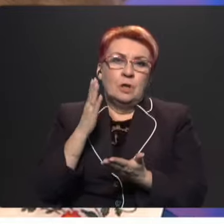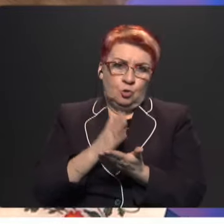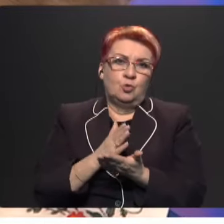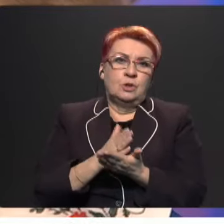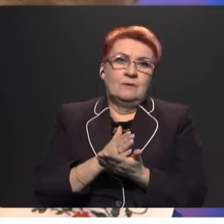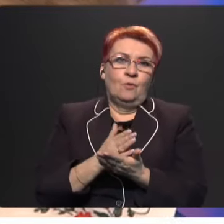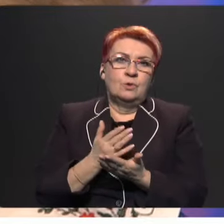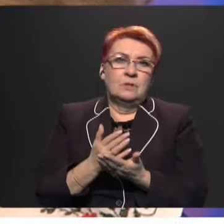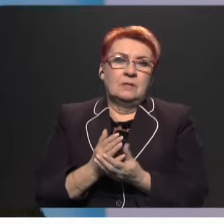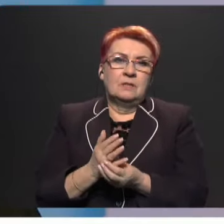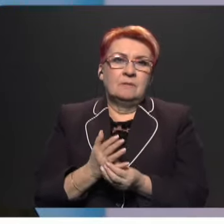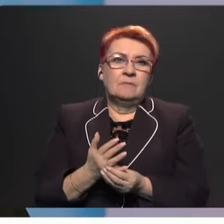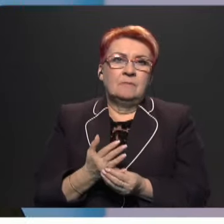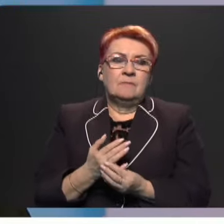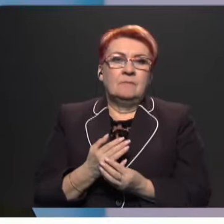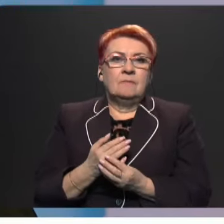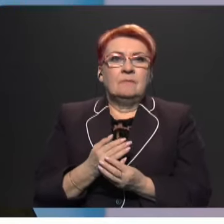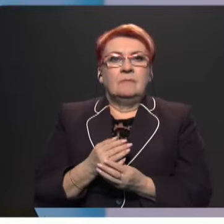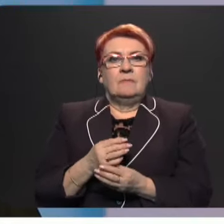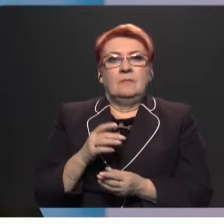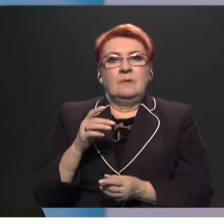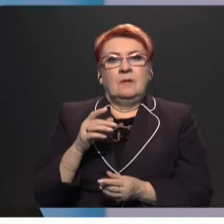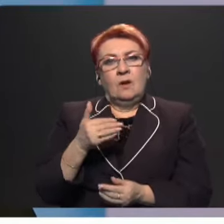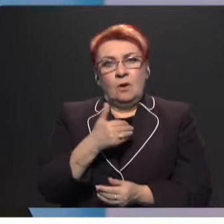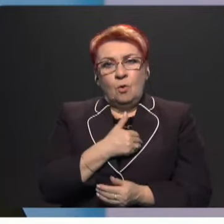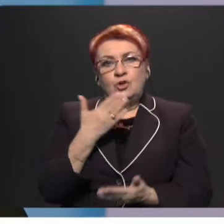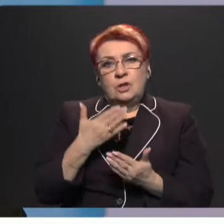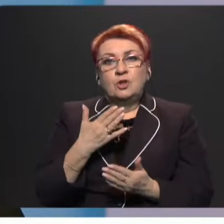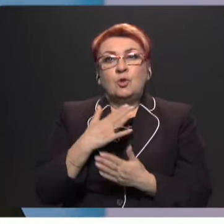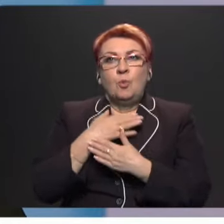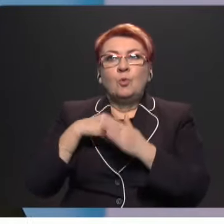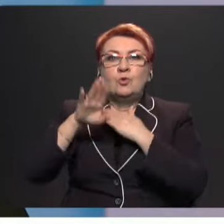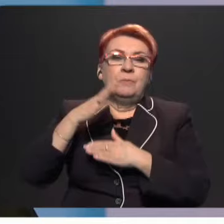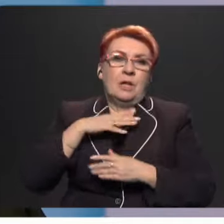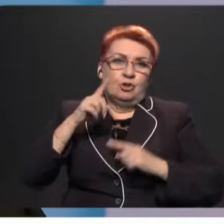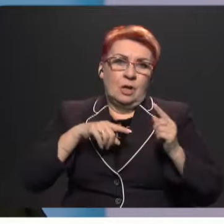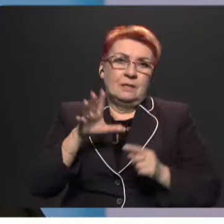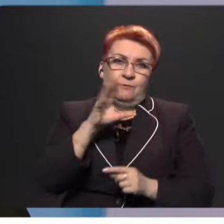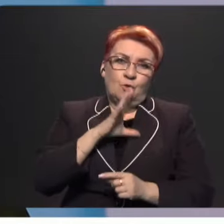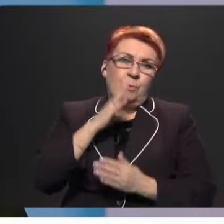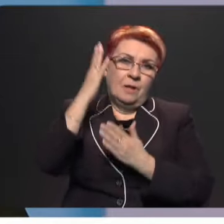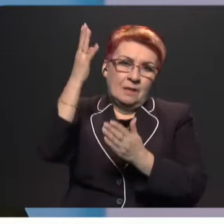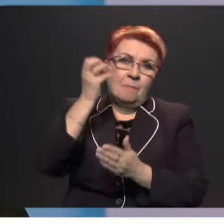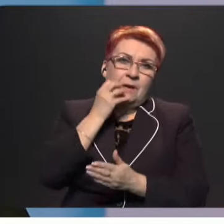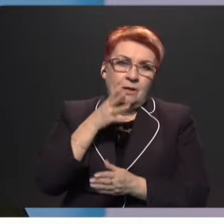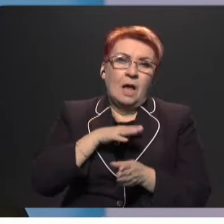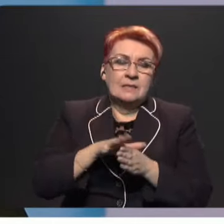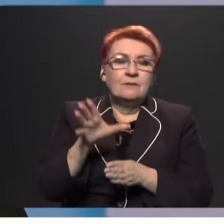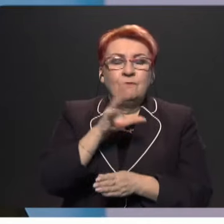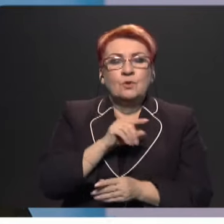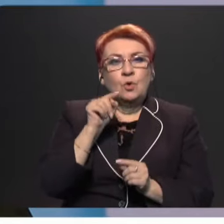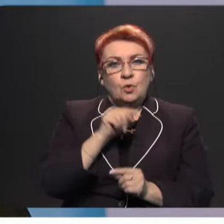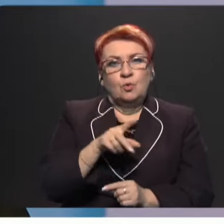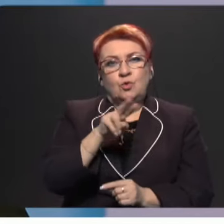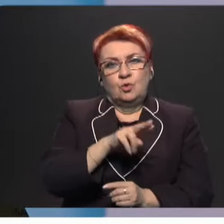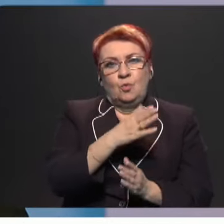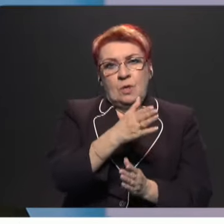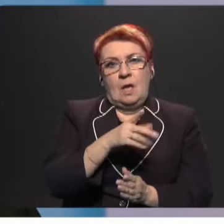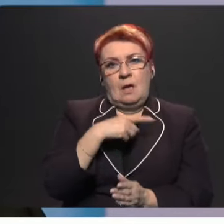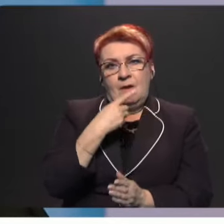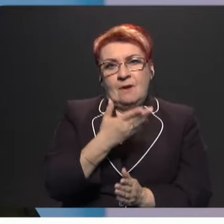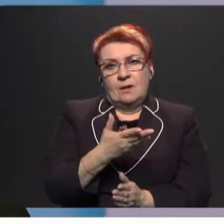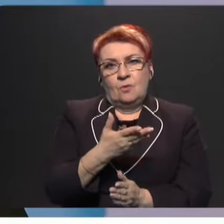сообщение душ. Поэтому хочешь, чтобы у наших усопших родных было все хорошо, осуществляй все то, что я